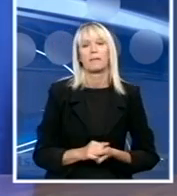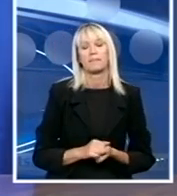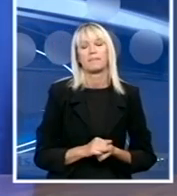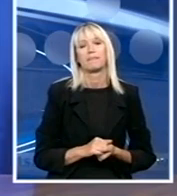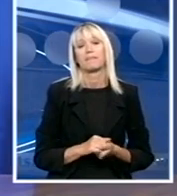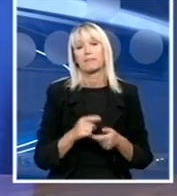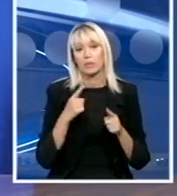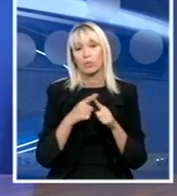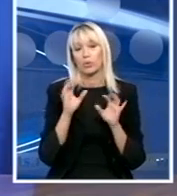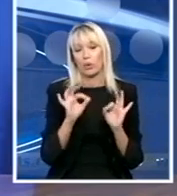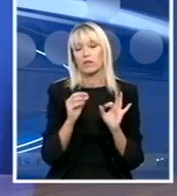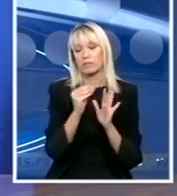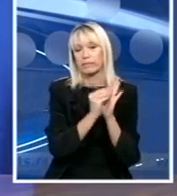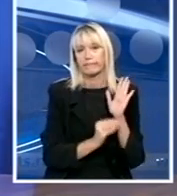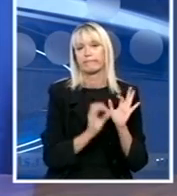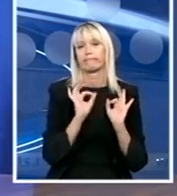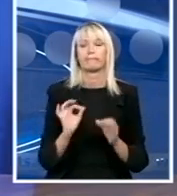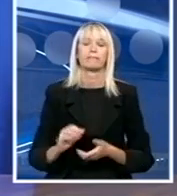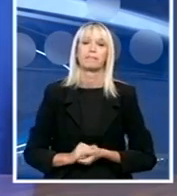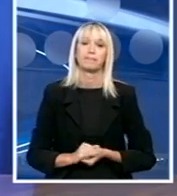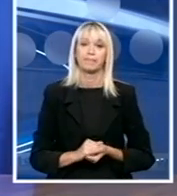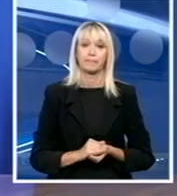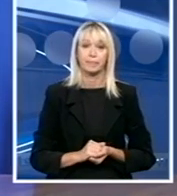bude bezbedno.